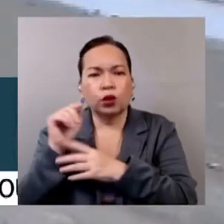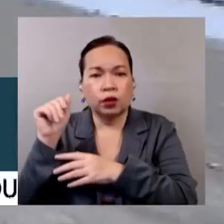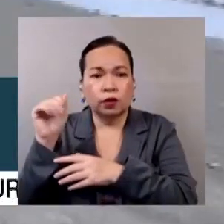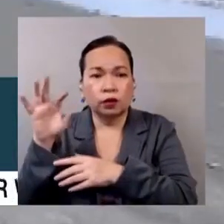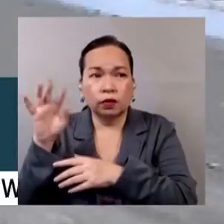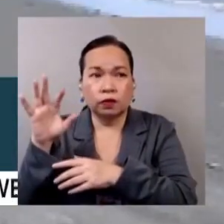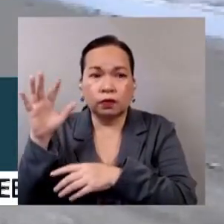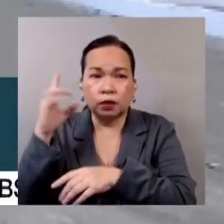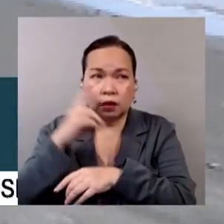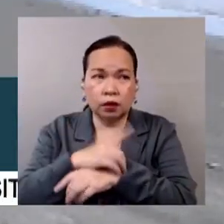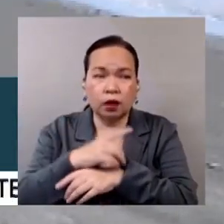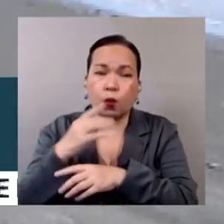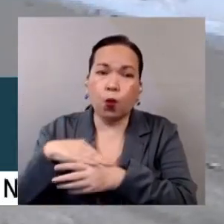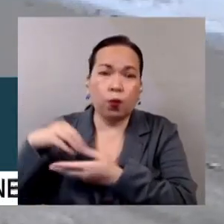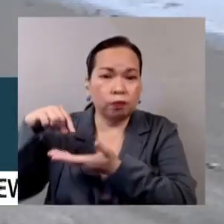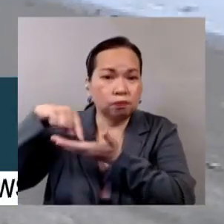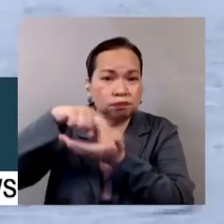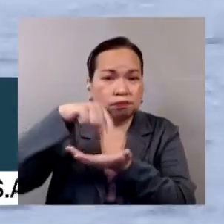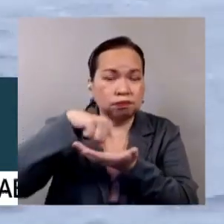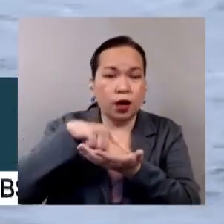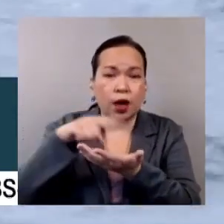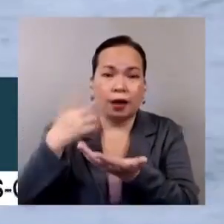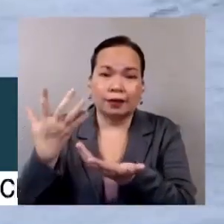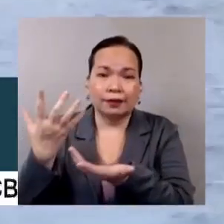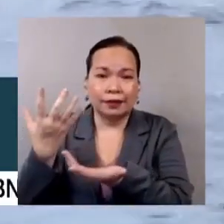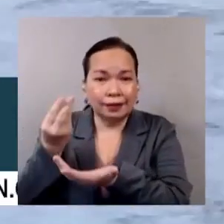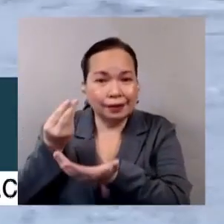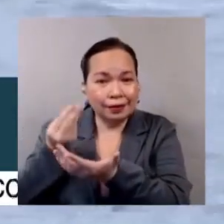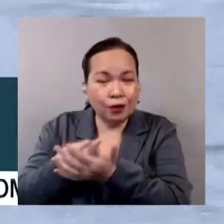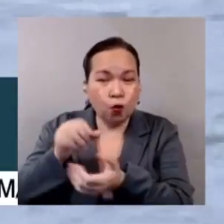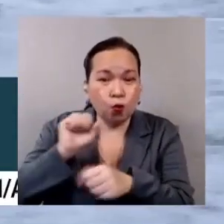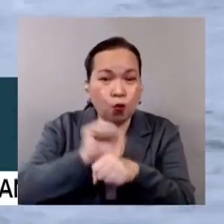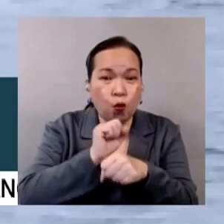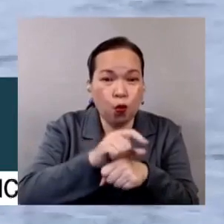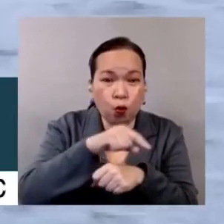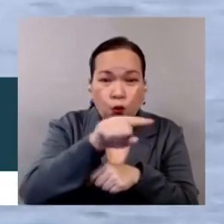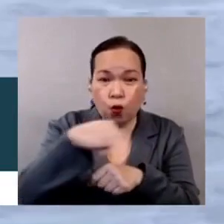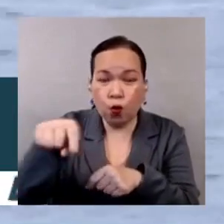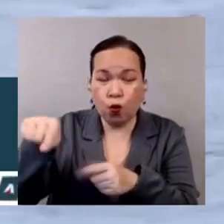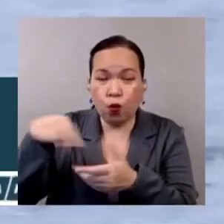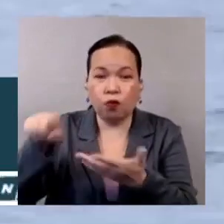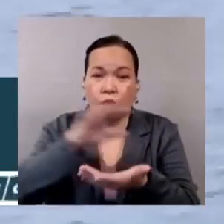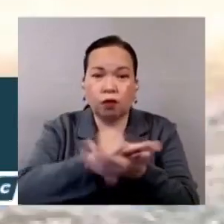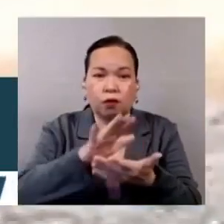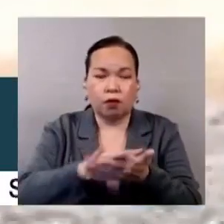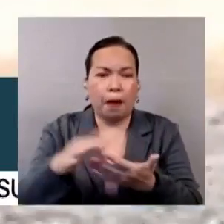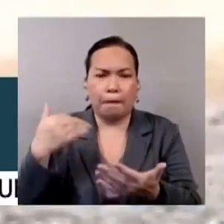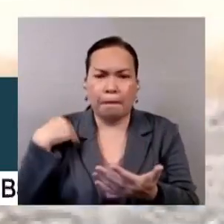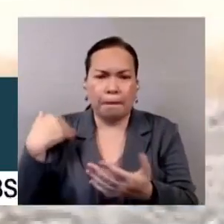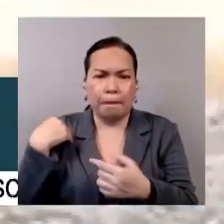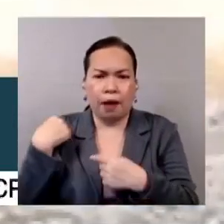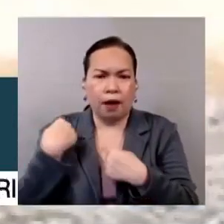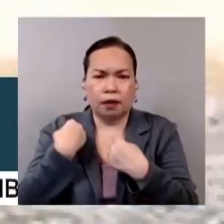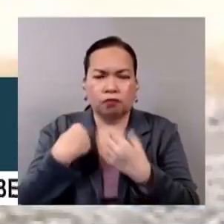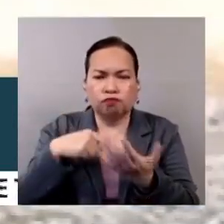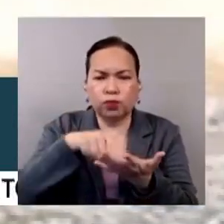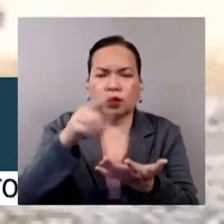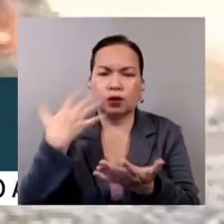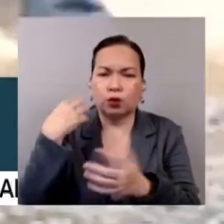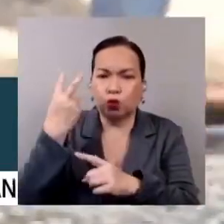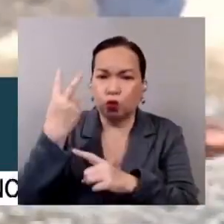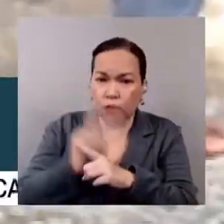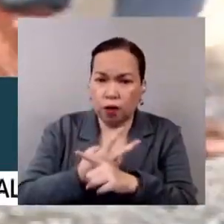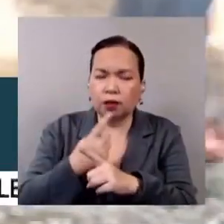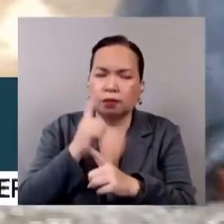dun sa task forward program ng DSWD, hindi pa naibigay sila 2 months ago. So siguro, isa yun sa request